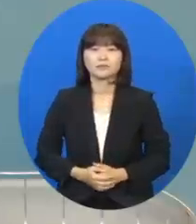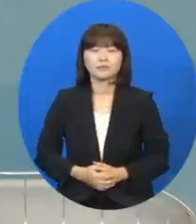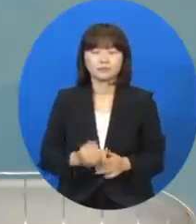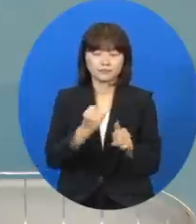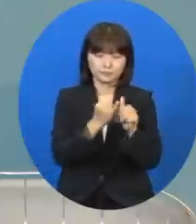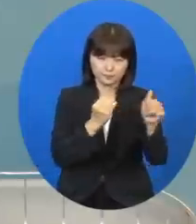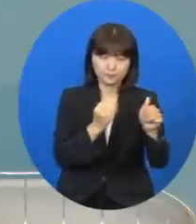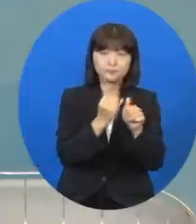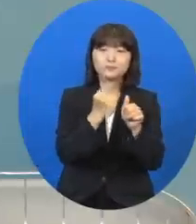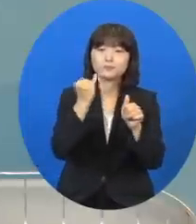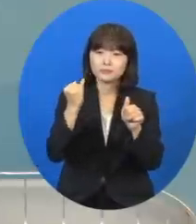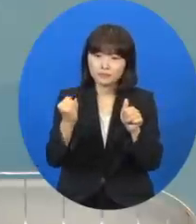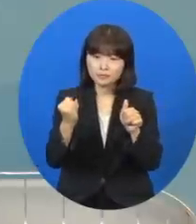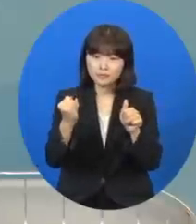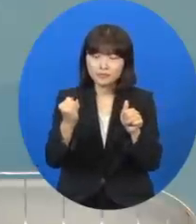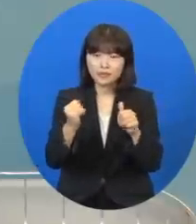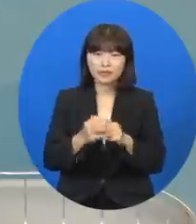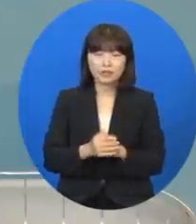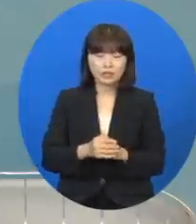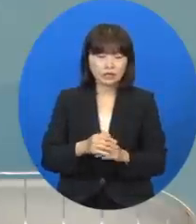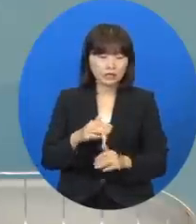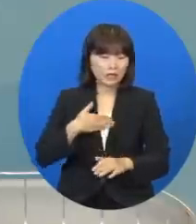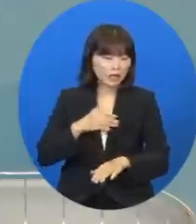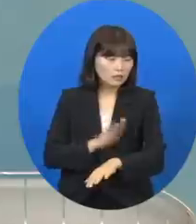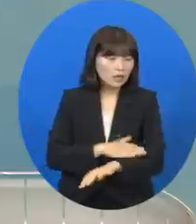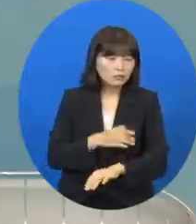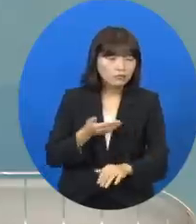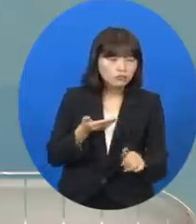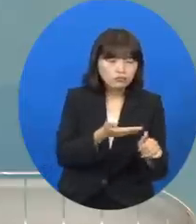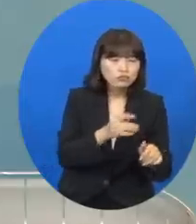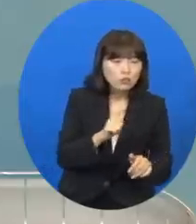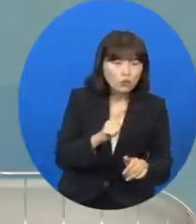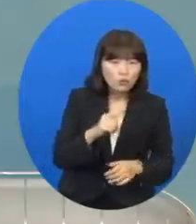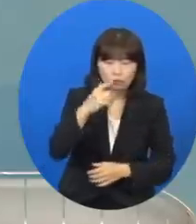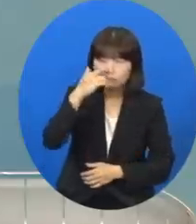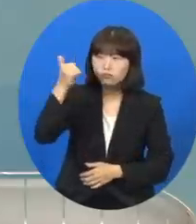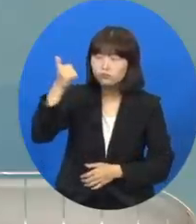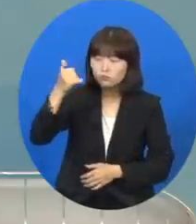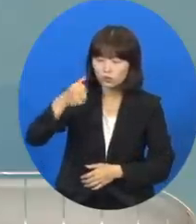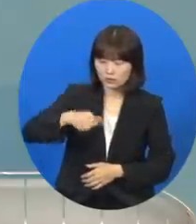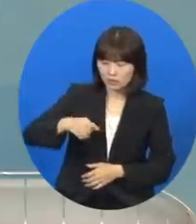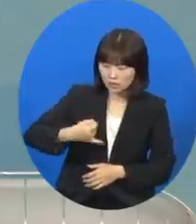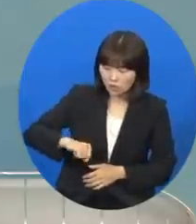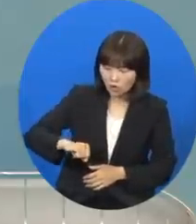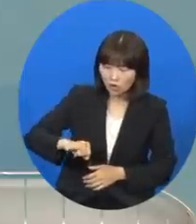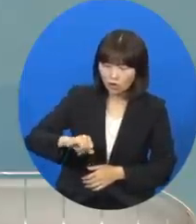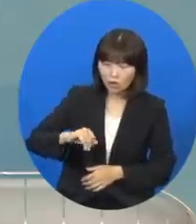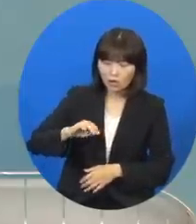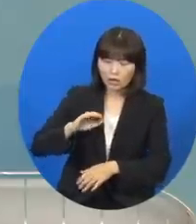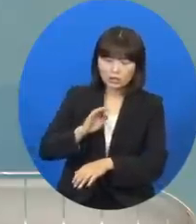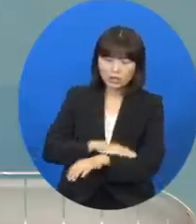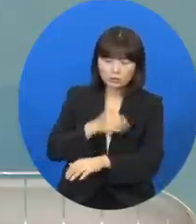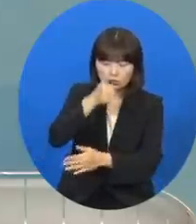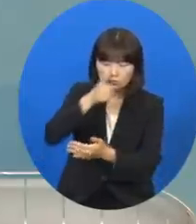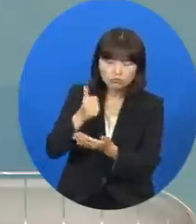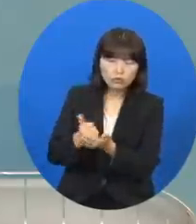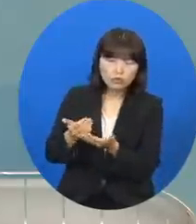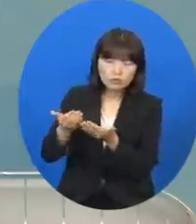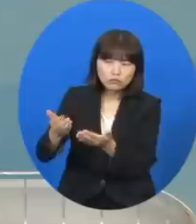배우자에게 무슨 잘못을 하고 살았는지, 부모에게, 자식에게, 여러분 주변